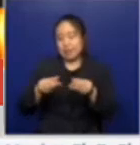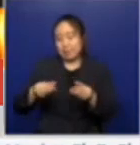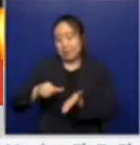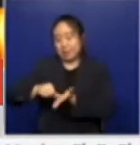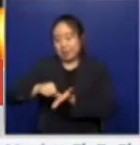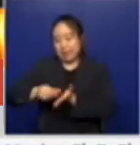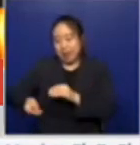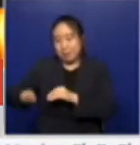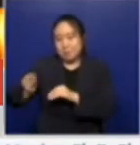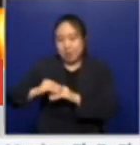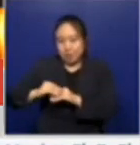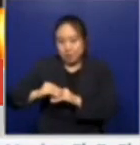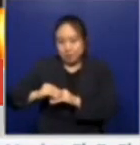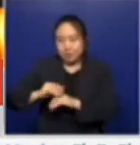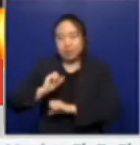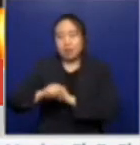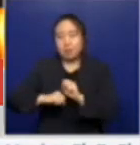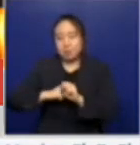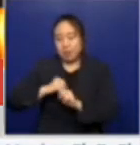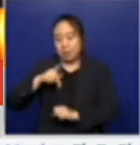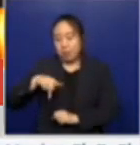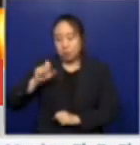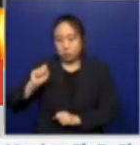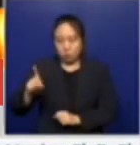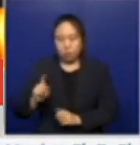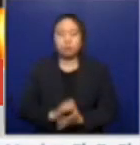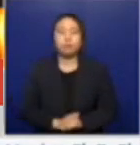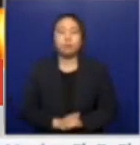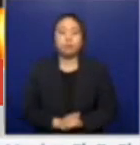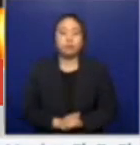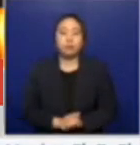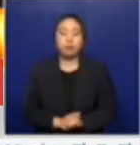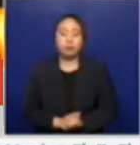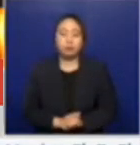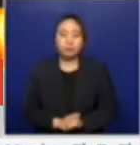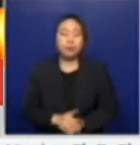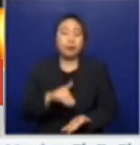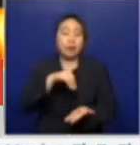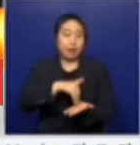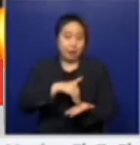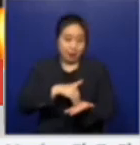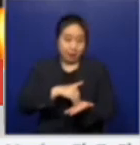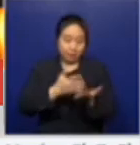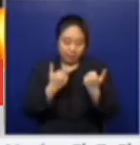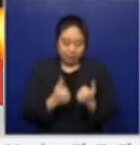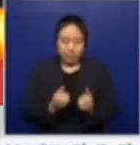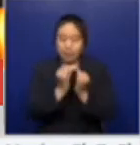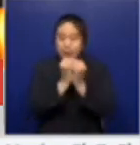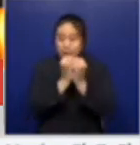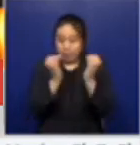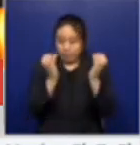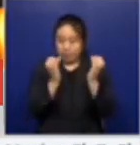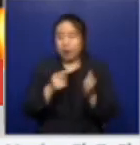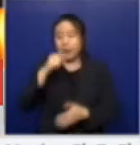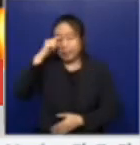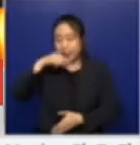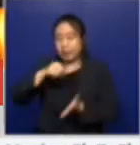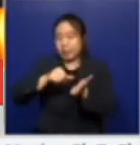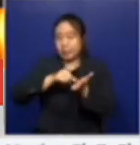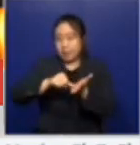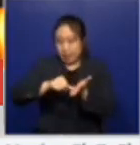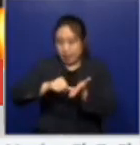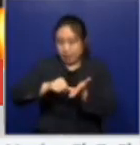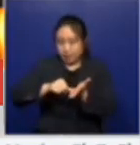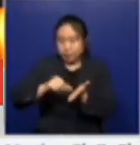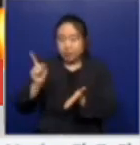เพิ่มเติมฉบับที่พุทธศักราชหลักการแก้ไขเพิ่มเติมรัฐธรรมนูญแห่งราชอาณาจักรไทยว่าด้วยระบบ